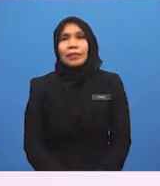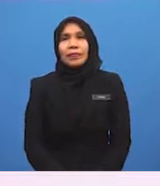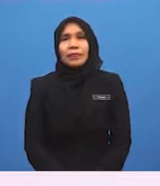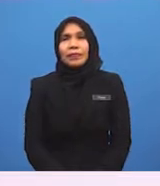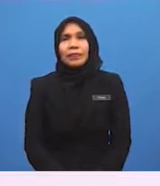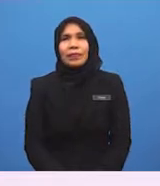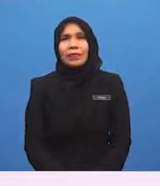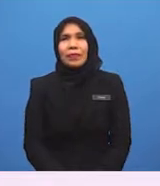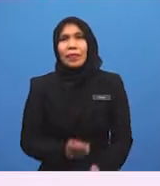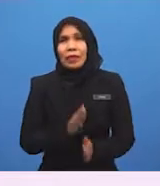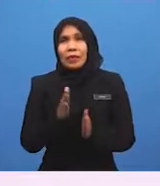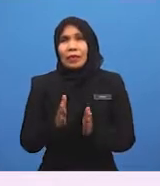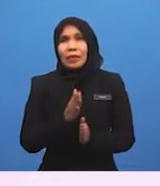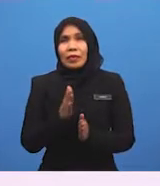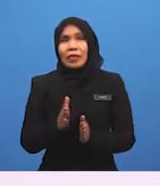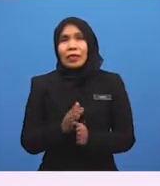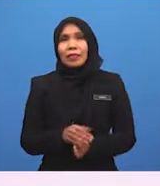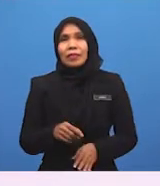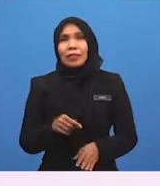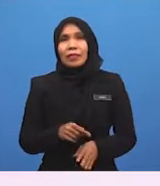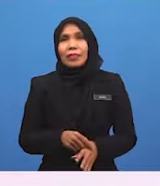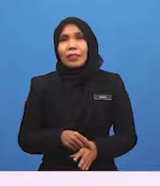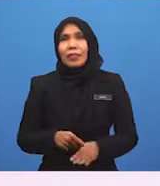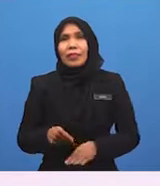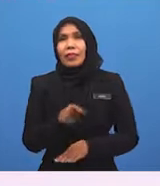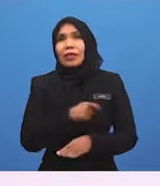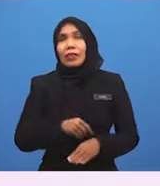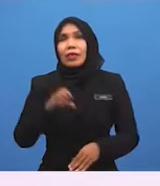mudah mendapat pertolongan sewaktu kecemasan.